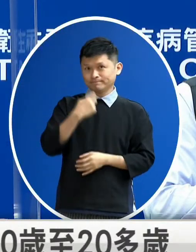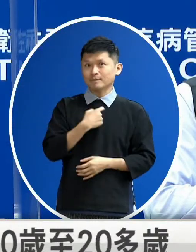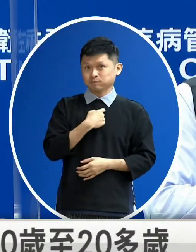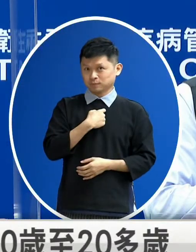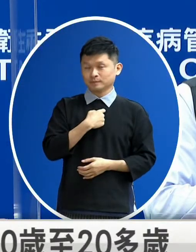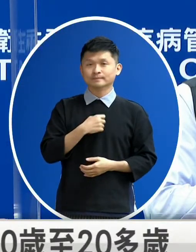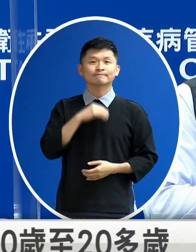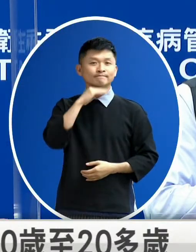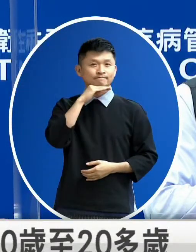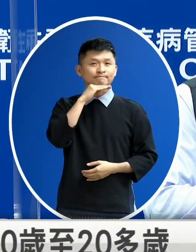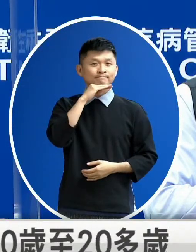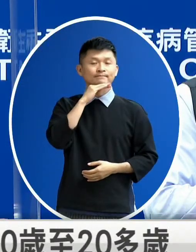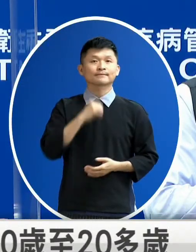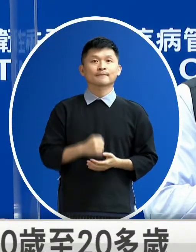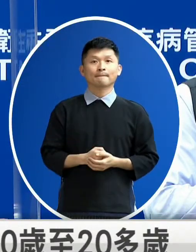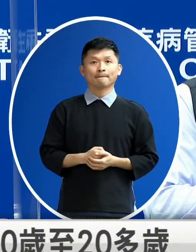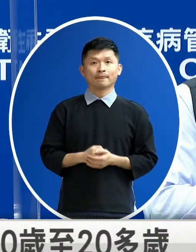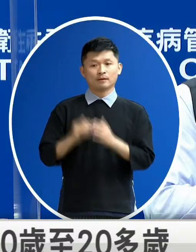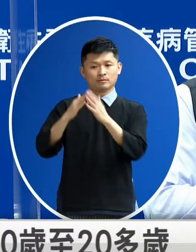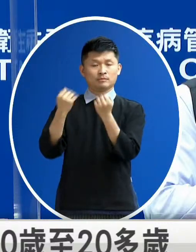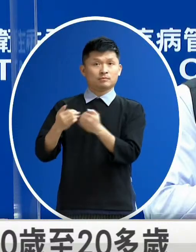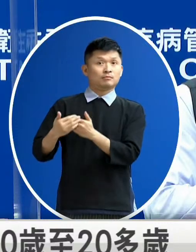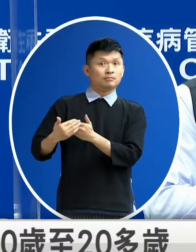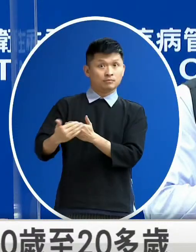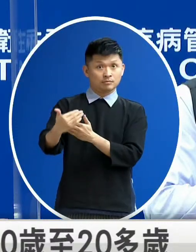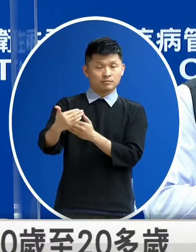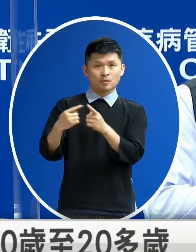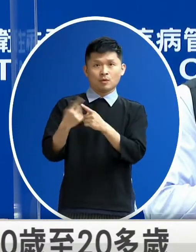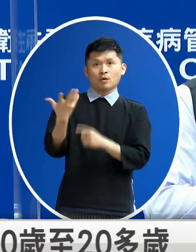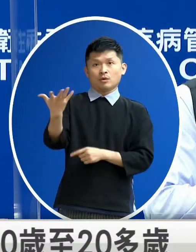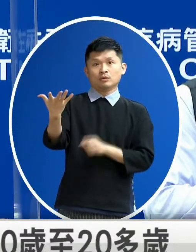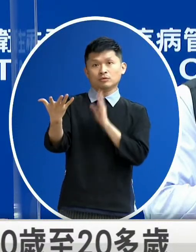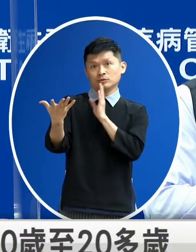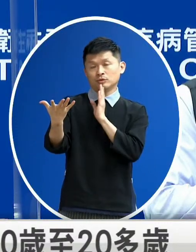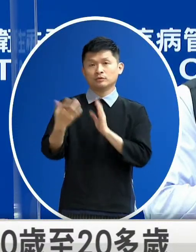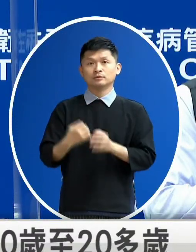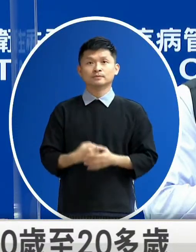个我们再看看，因为这些都是在居家隔离的为多。